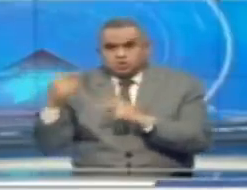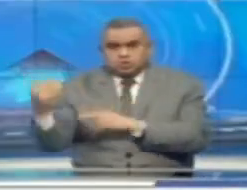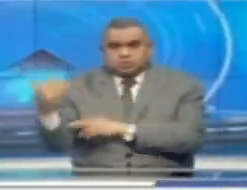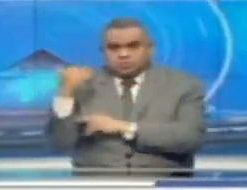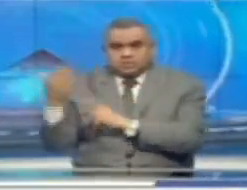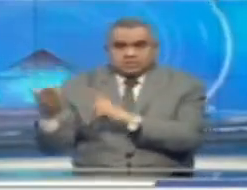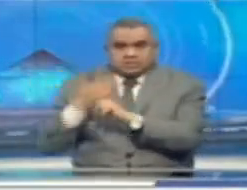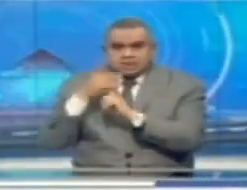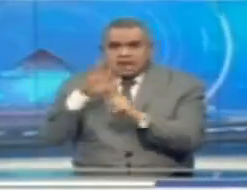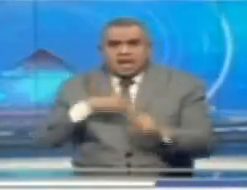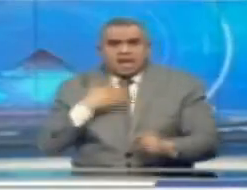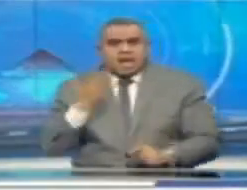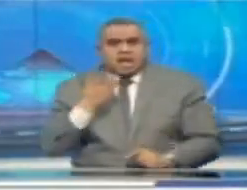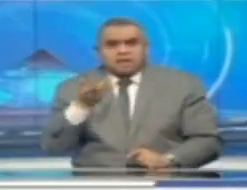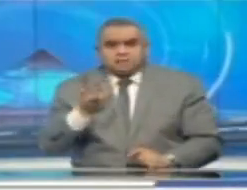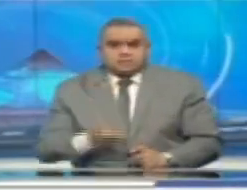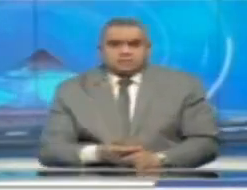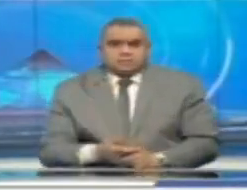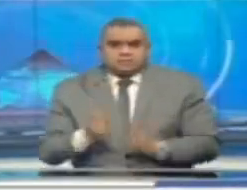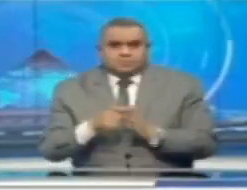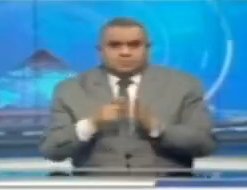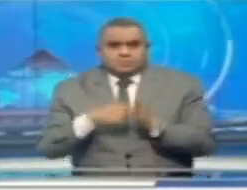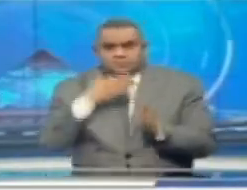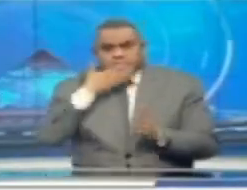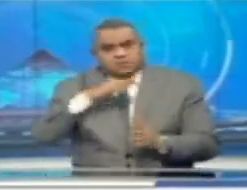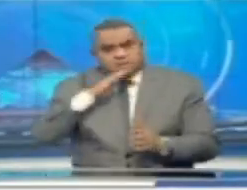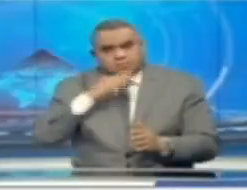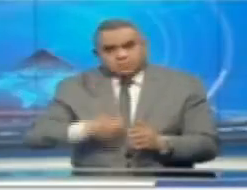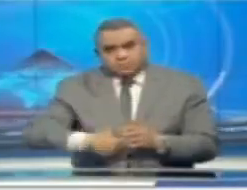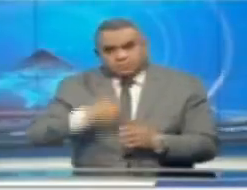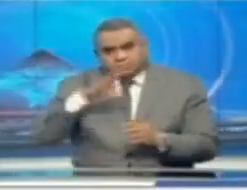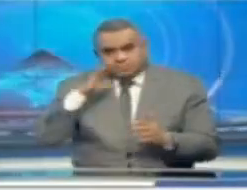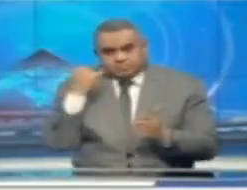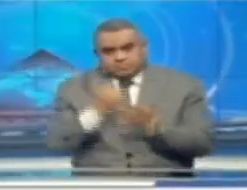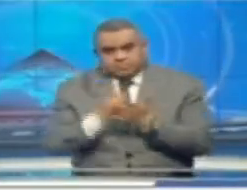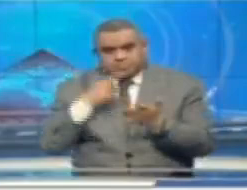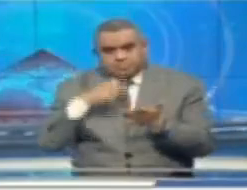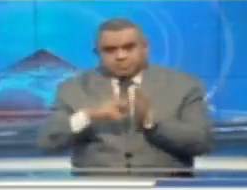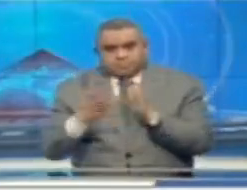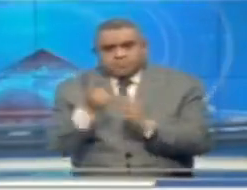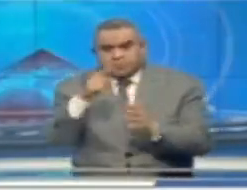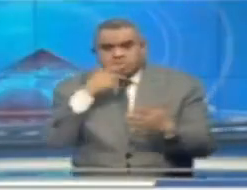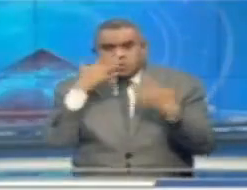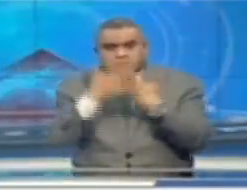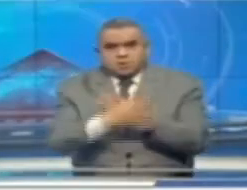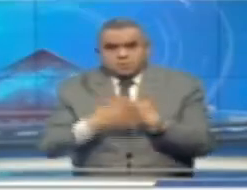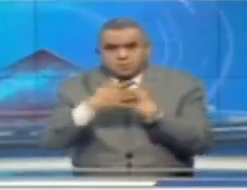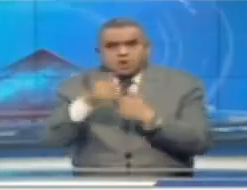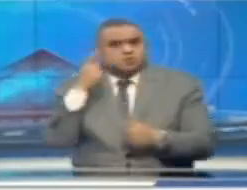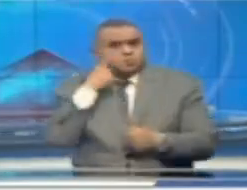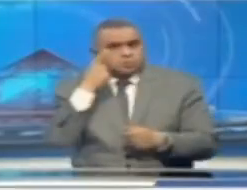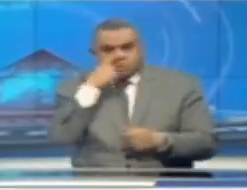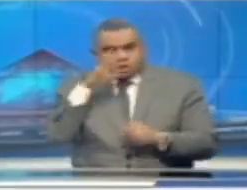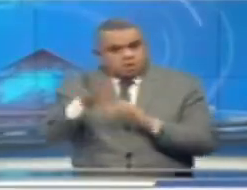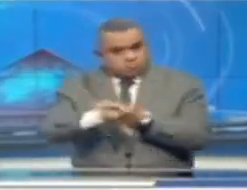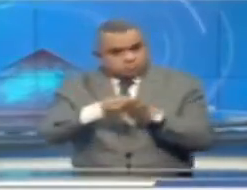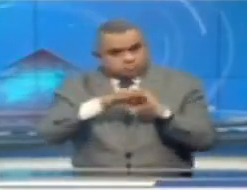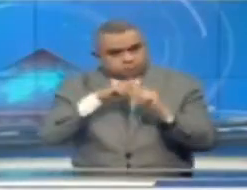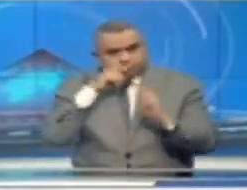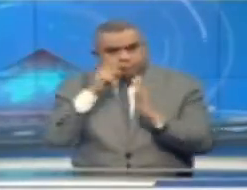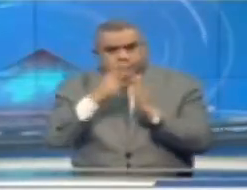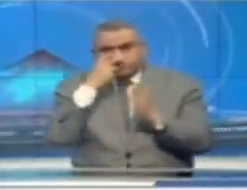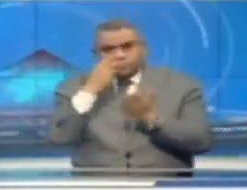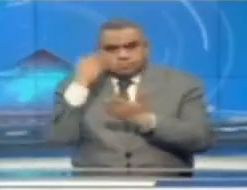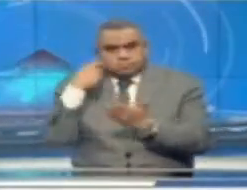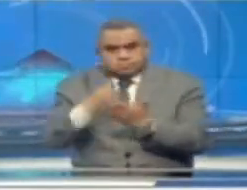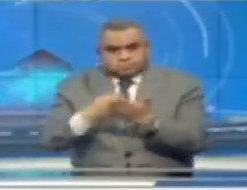إيه؟ ووعدوني طبعاً إن عايزة مشروع، قالوا لي هنعمله لك. كنت كاتبة قبل كده